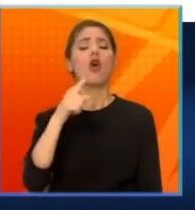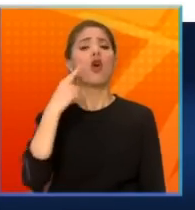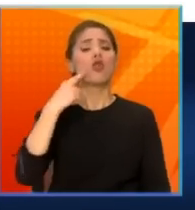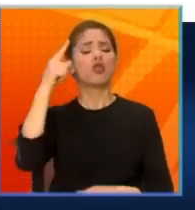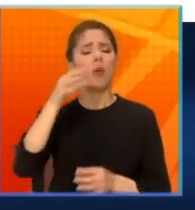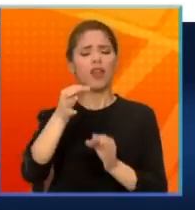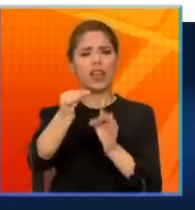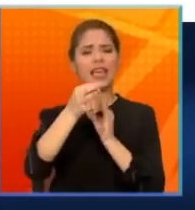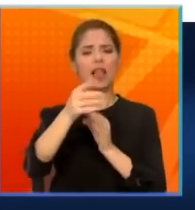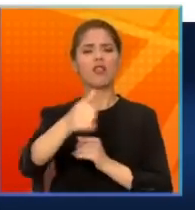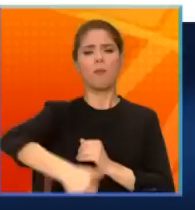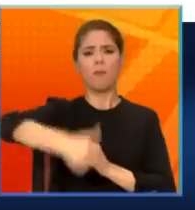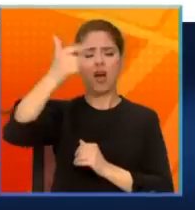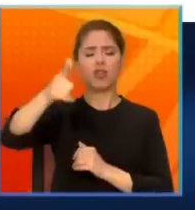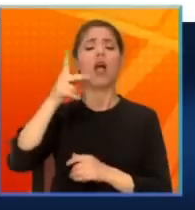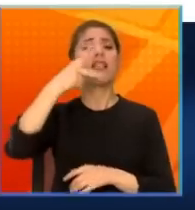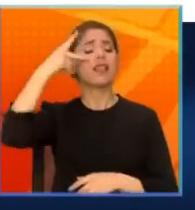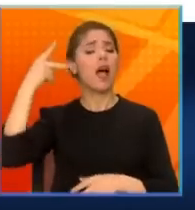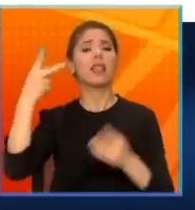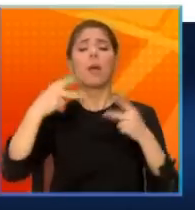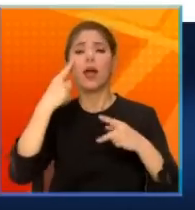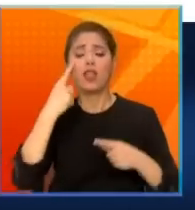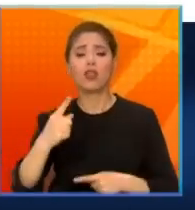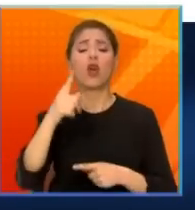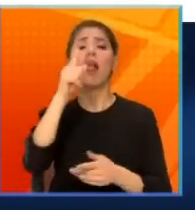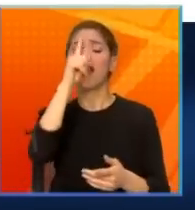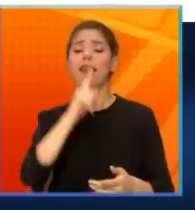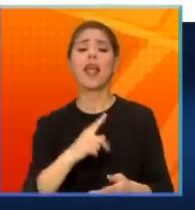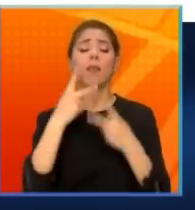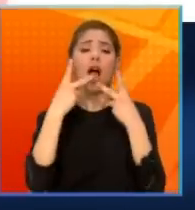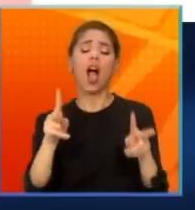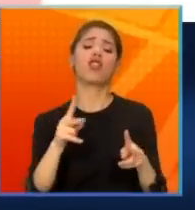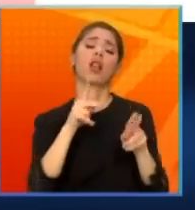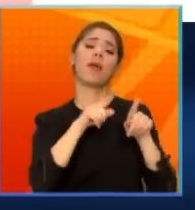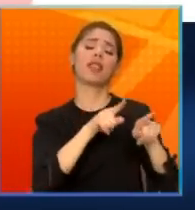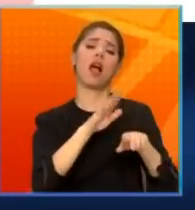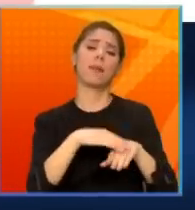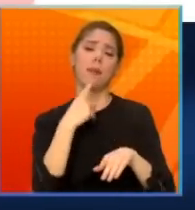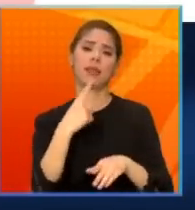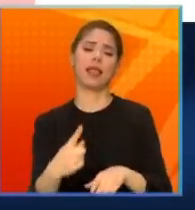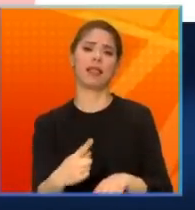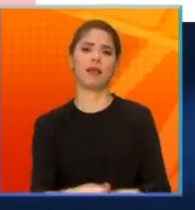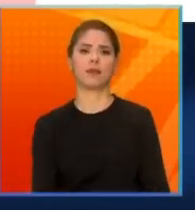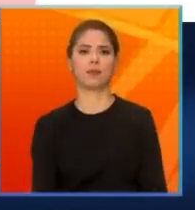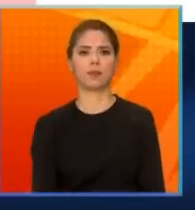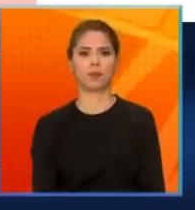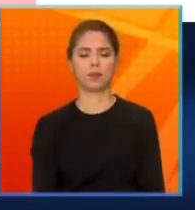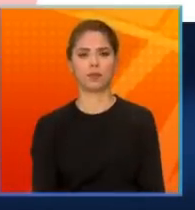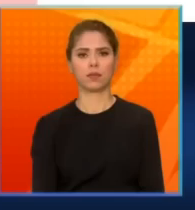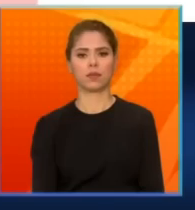Cumhurbaşkanlığı İletişim Başkanlığı da sahte mesajlara karşı resmi açıklamaları takip edin uyarısı yaptı.